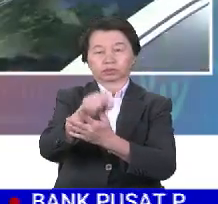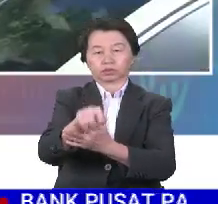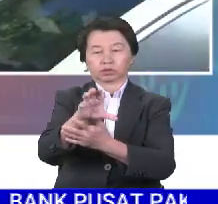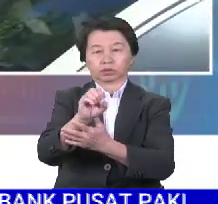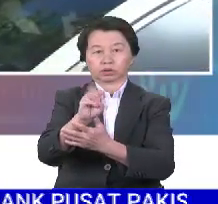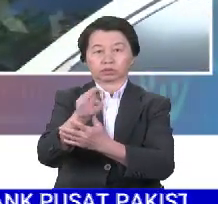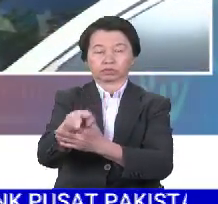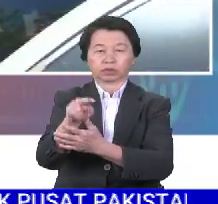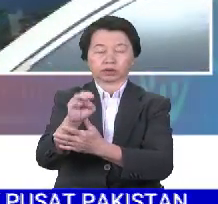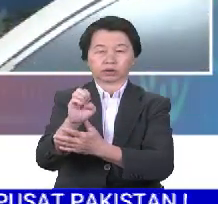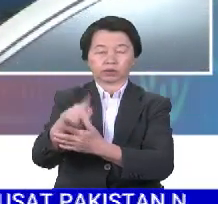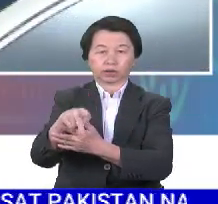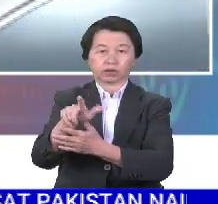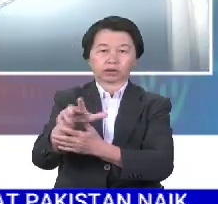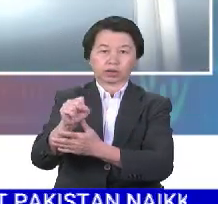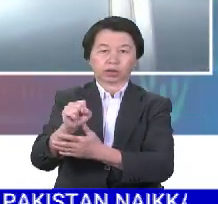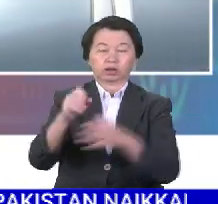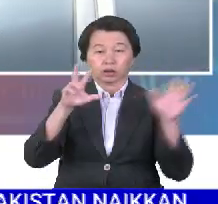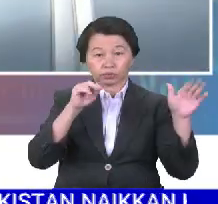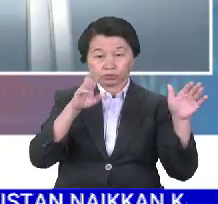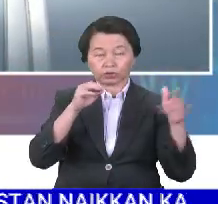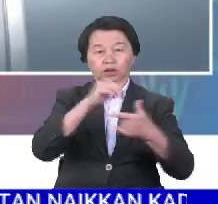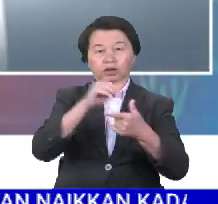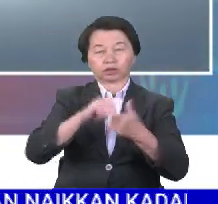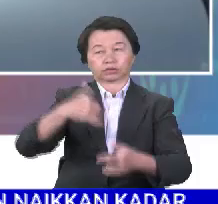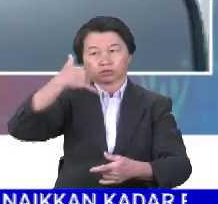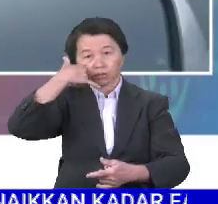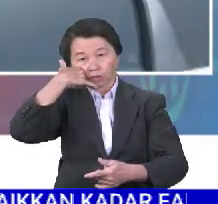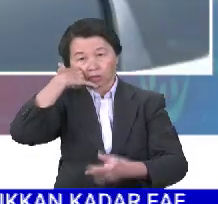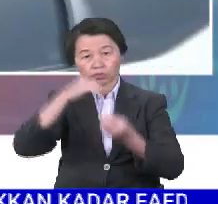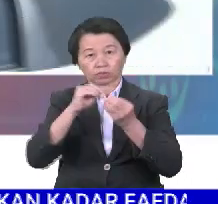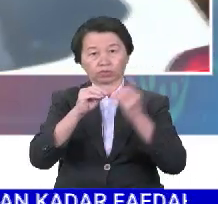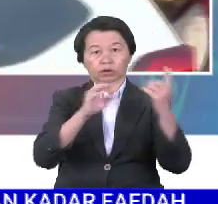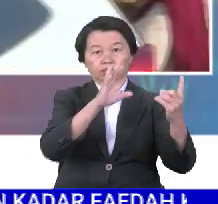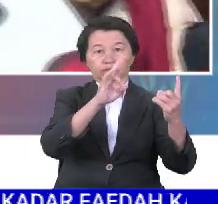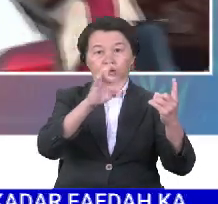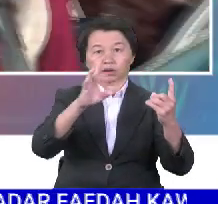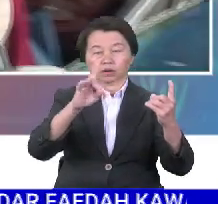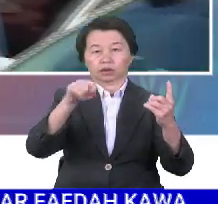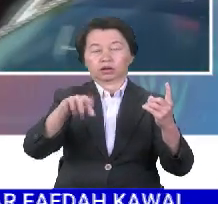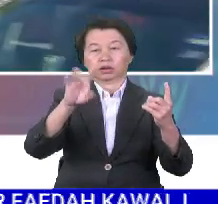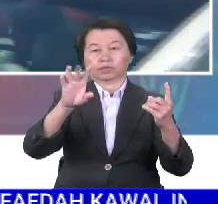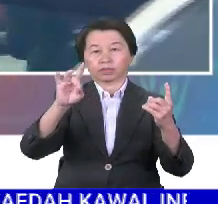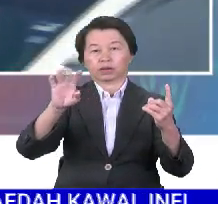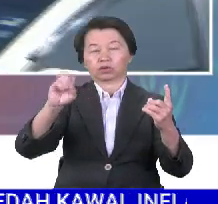www.plus.com.my, laman sosial PLUS, Twitter PLUS Traffic ataupun hubungi PLUS Line di talian